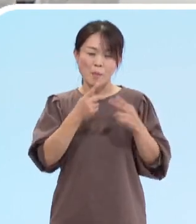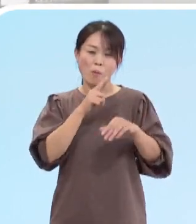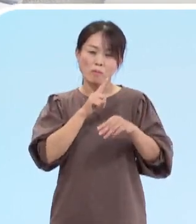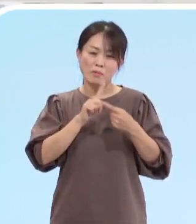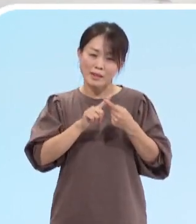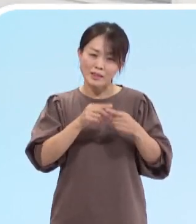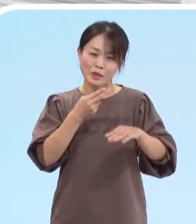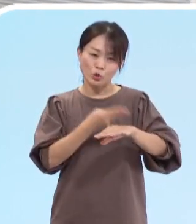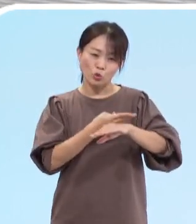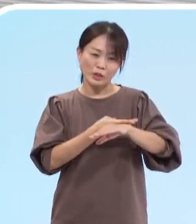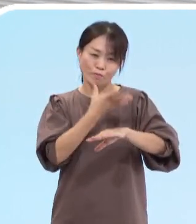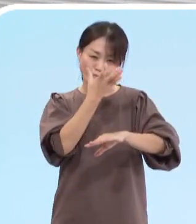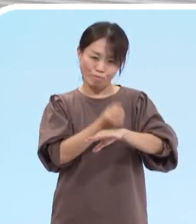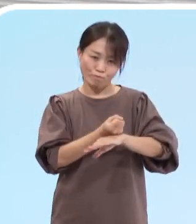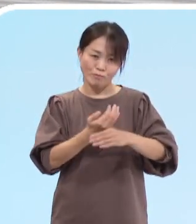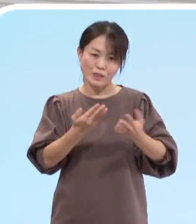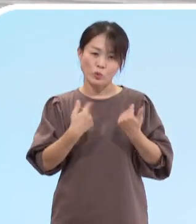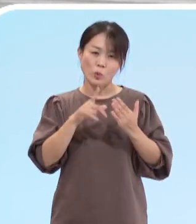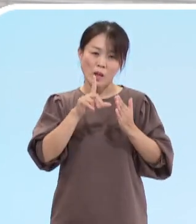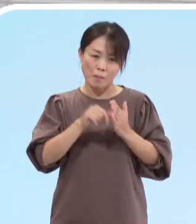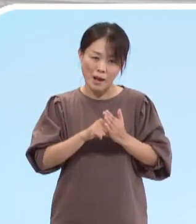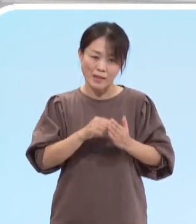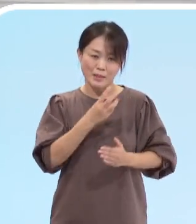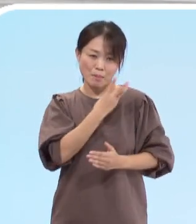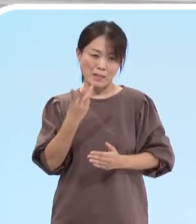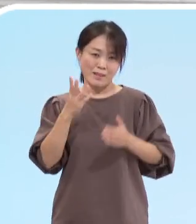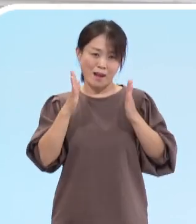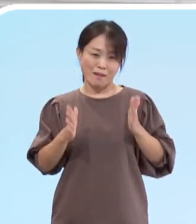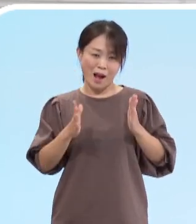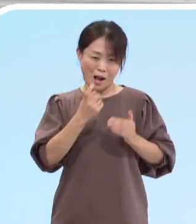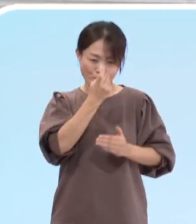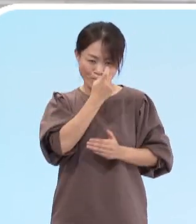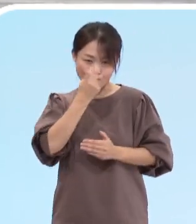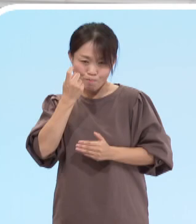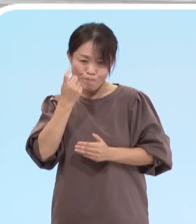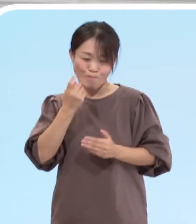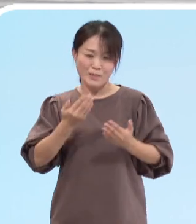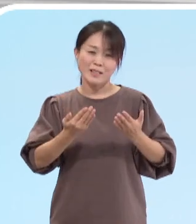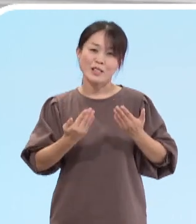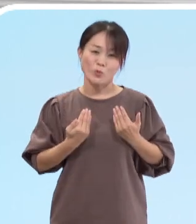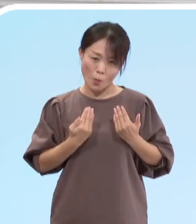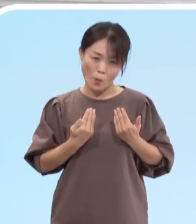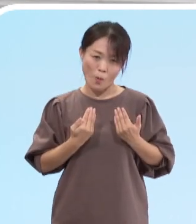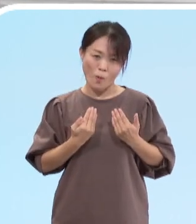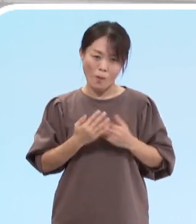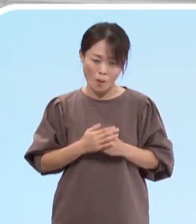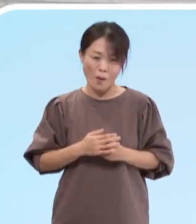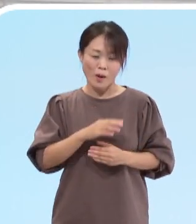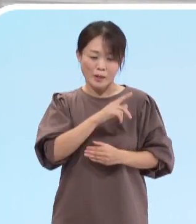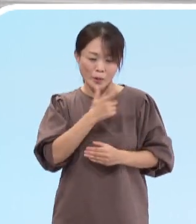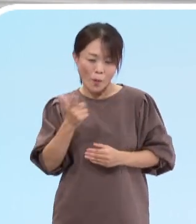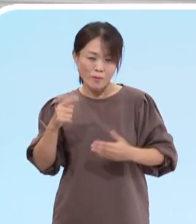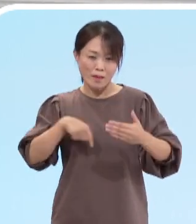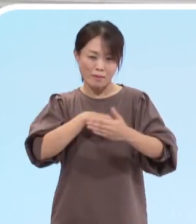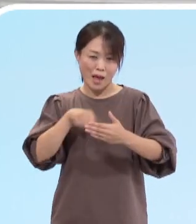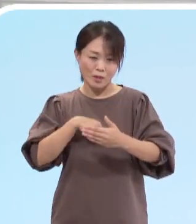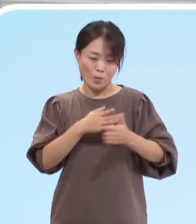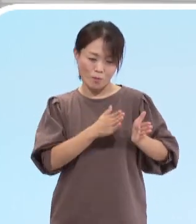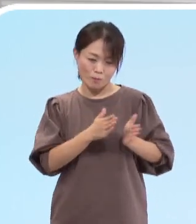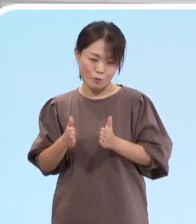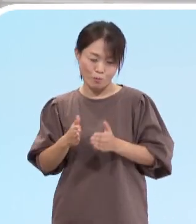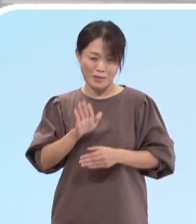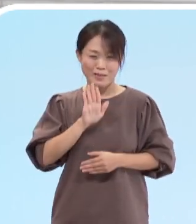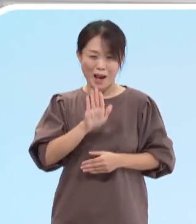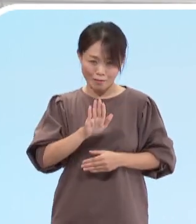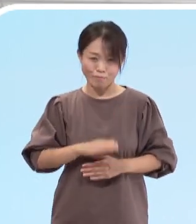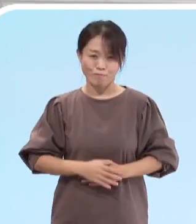専門的なですねスキルを身につけるというようなところで、3日間の講習であったりとかというところで、まあ、様々なですねプログラ